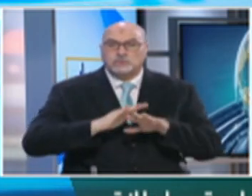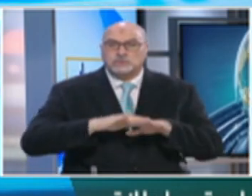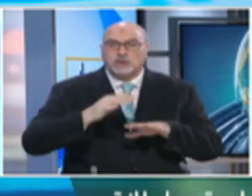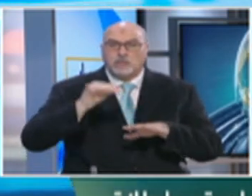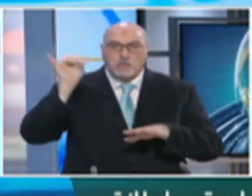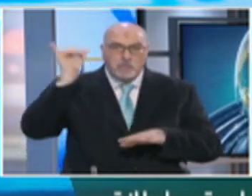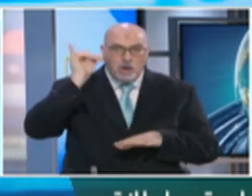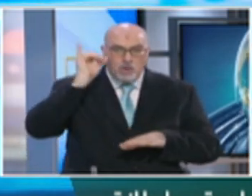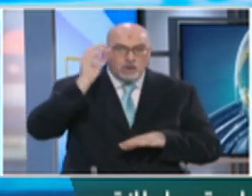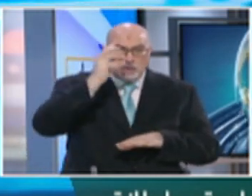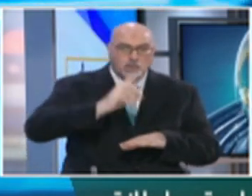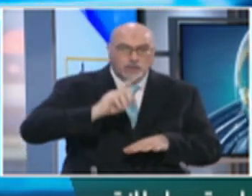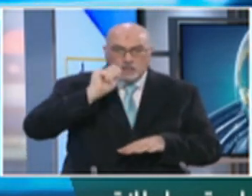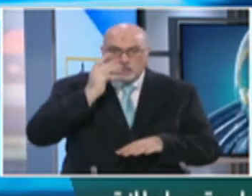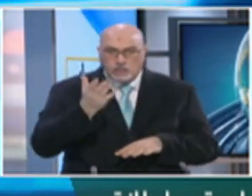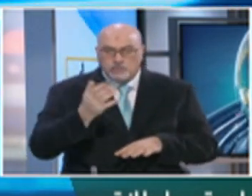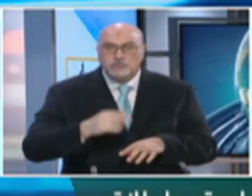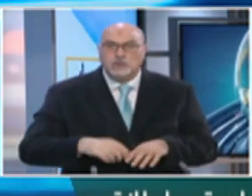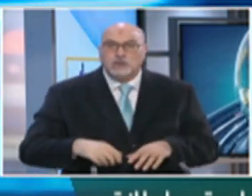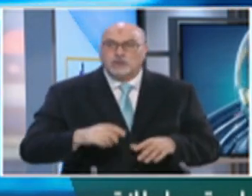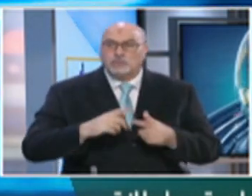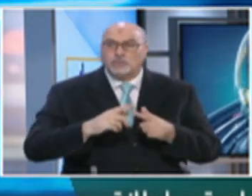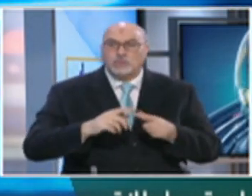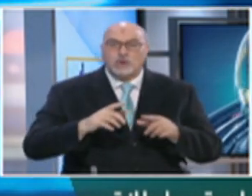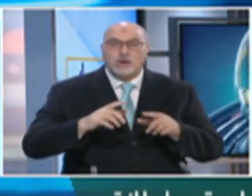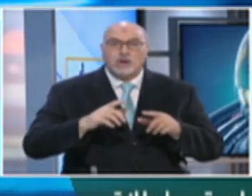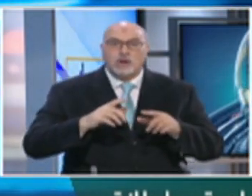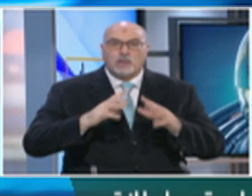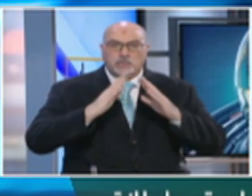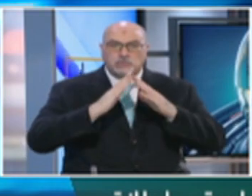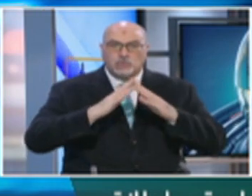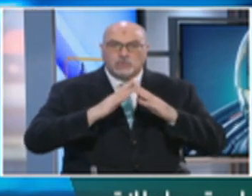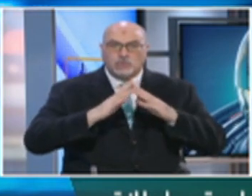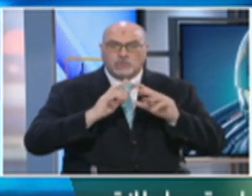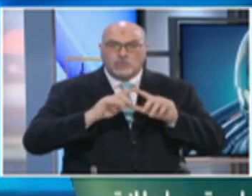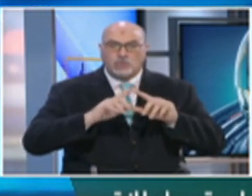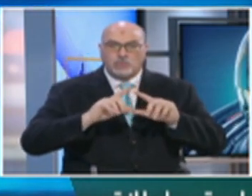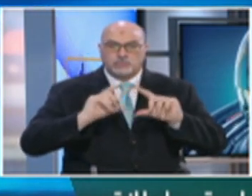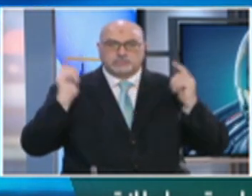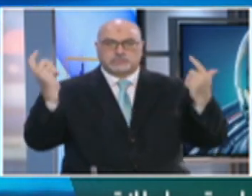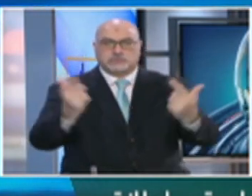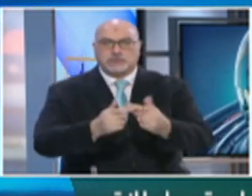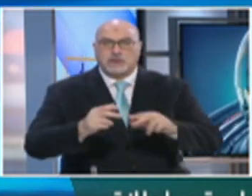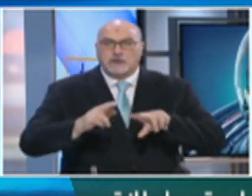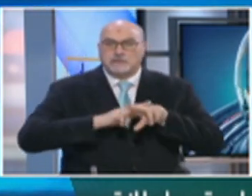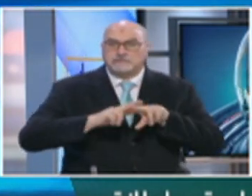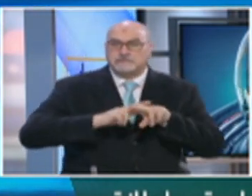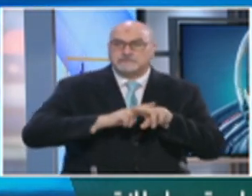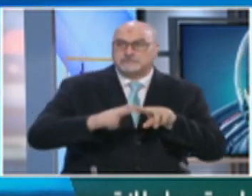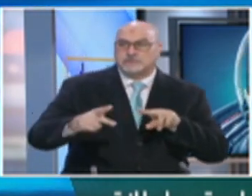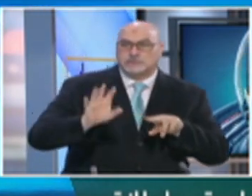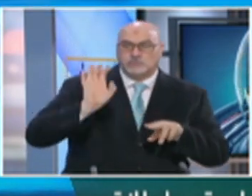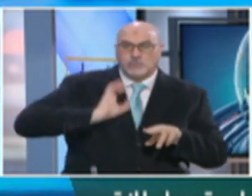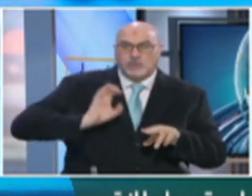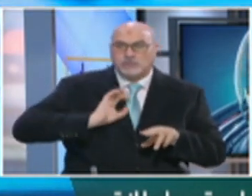المغربي لحقوق الإنسان، إذ تم إفراغ محيط المنزل وتصويره من طرف المخابرات المغربية في محاولة